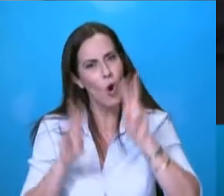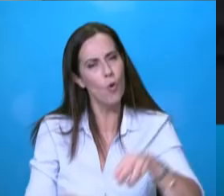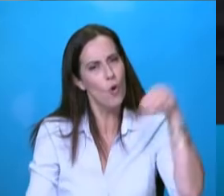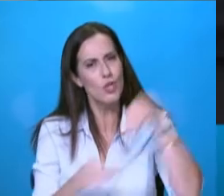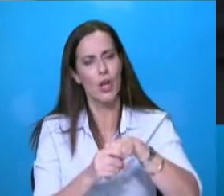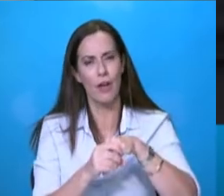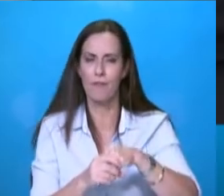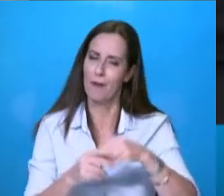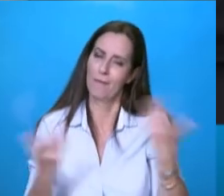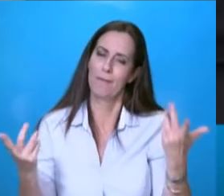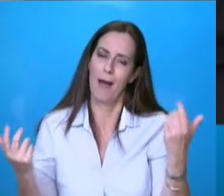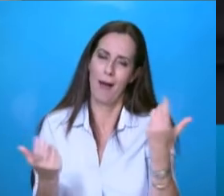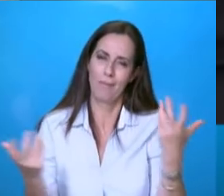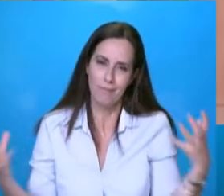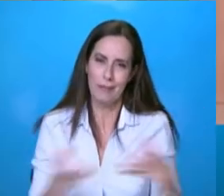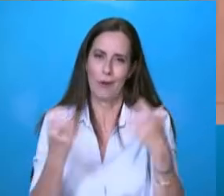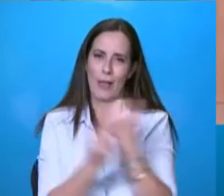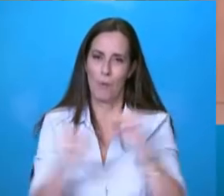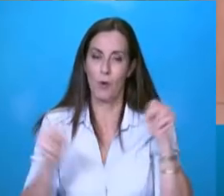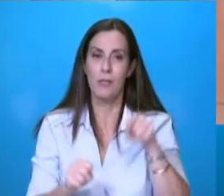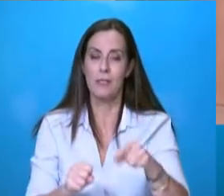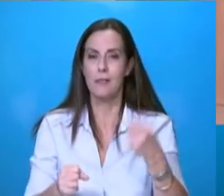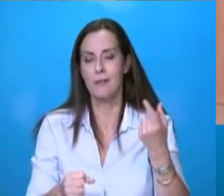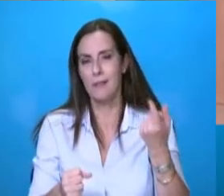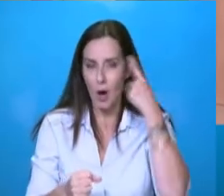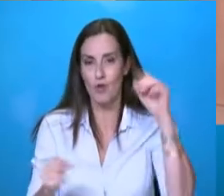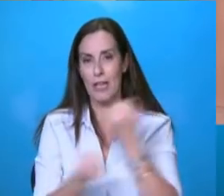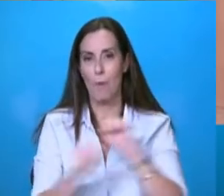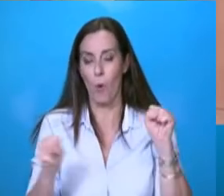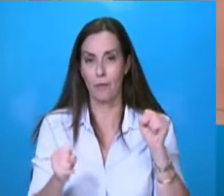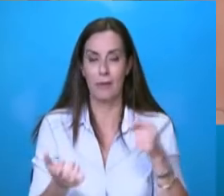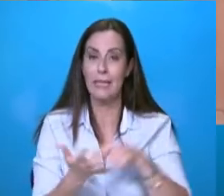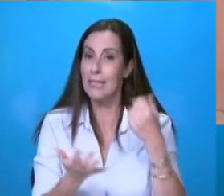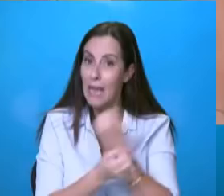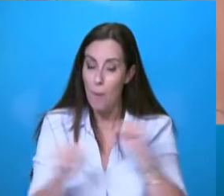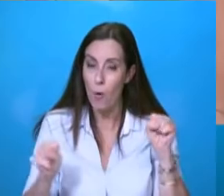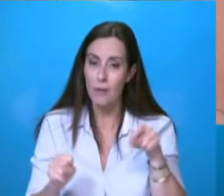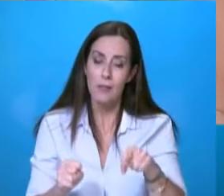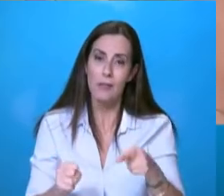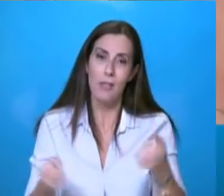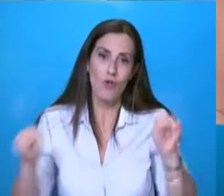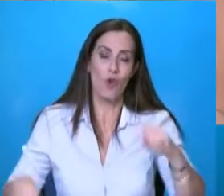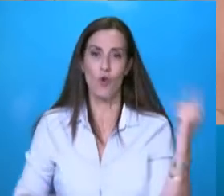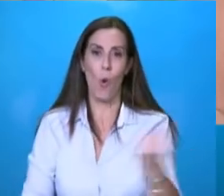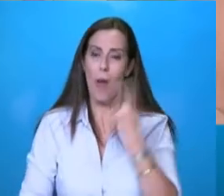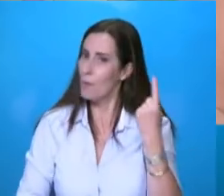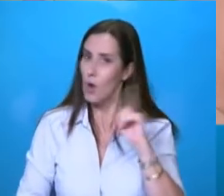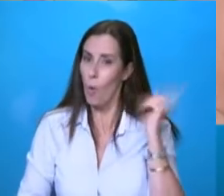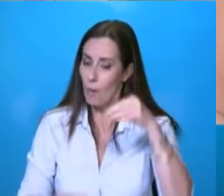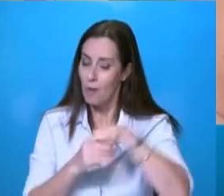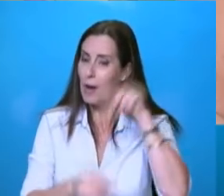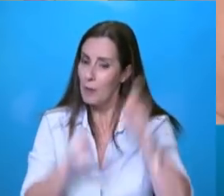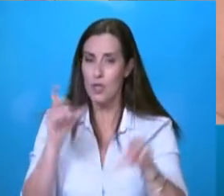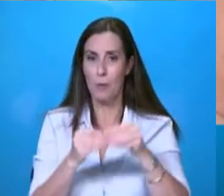להשתתף בחגיגה הדמוקרטית. אני חושבת שזה המהות של דמוקרטיה, כי דמוקרטיה היא שלטון העם, כל העם. גם אנשים